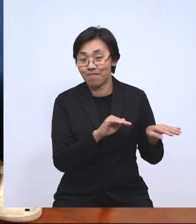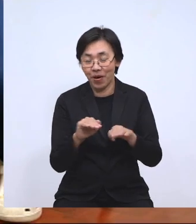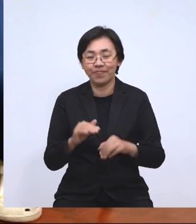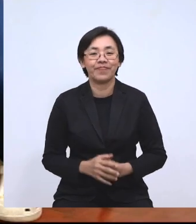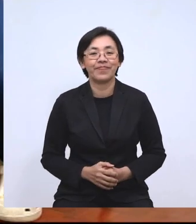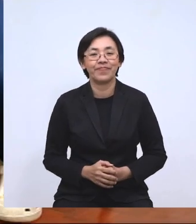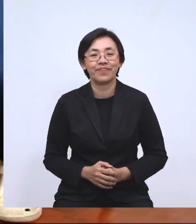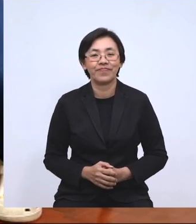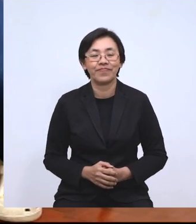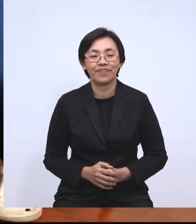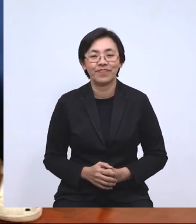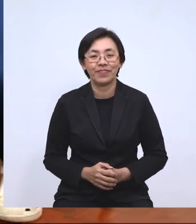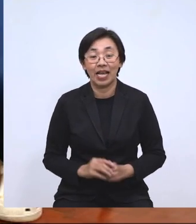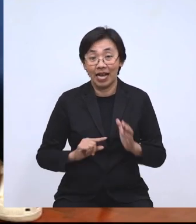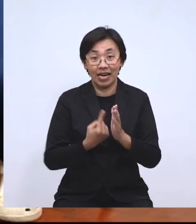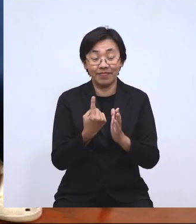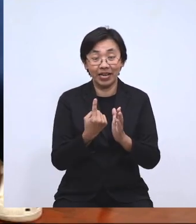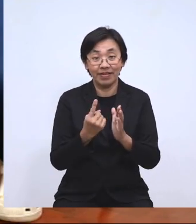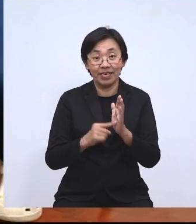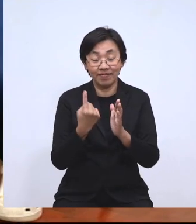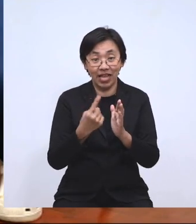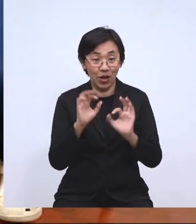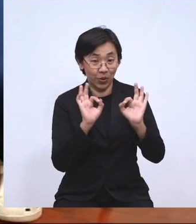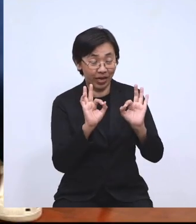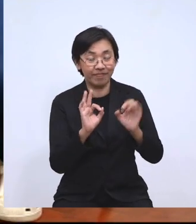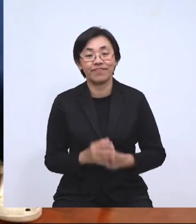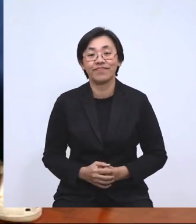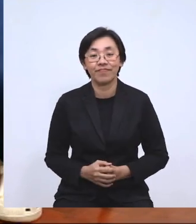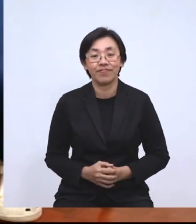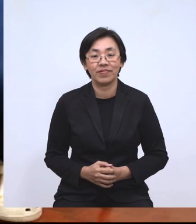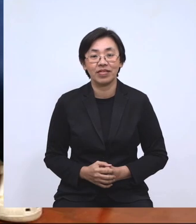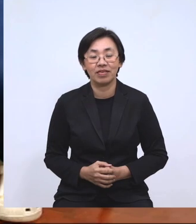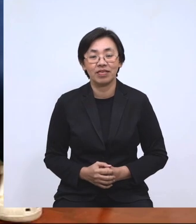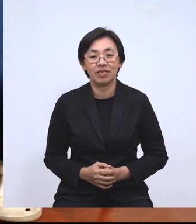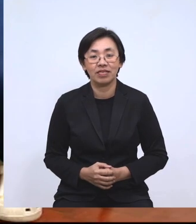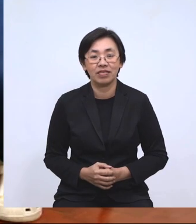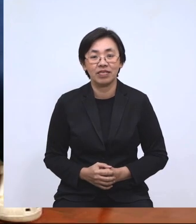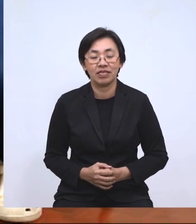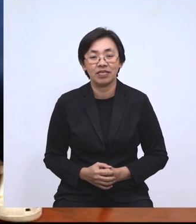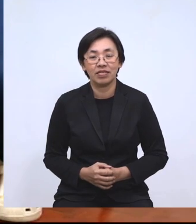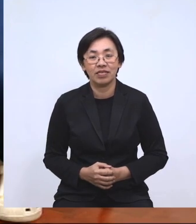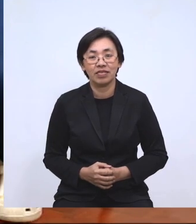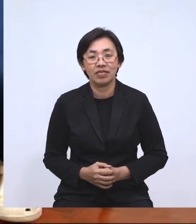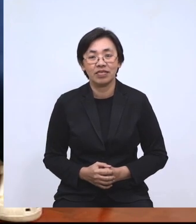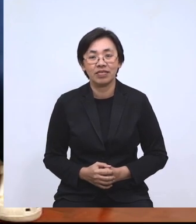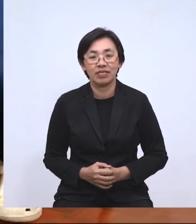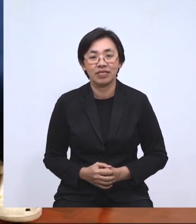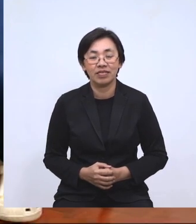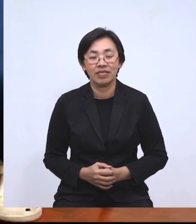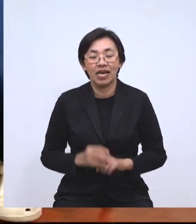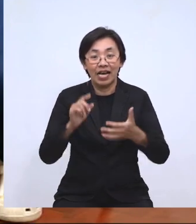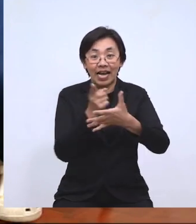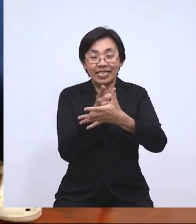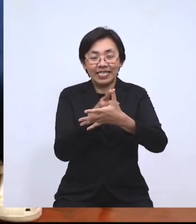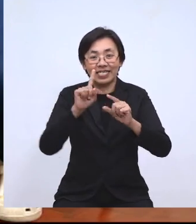อมอสจับช้อนครับ เราเริ่มเลยเนาะ เราเริ่มได้แล้วนะโอเคนะหมอจับช้อนครับแล้วตักให้คุณน้ำหวาน